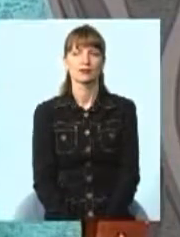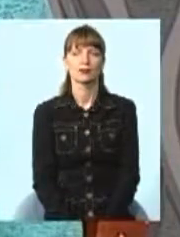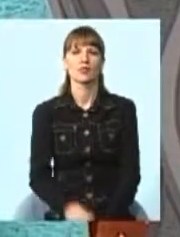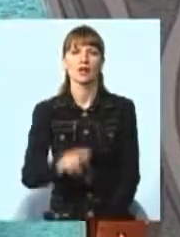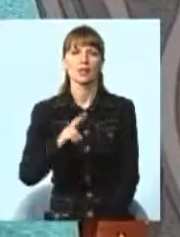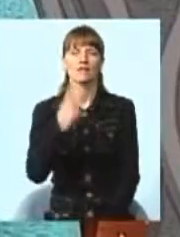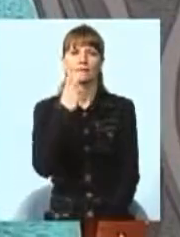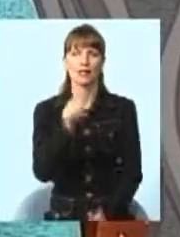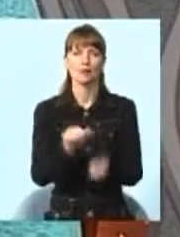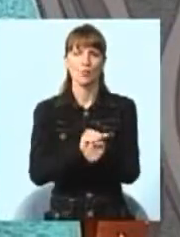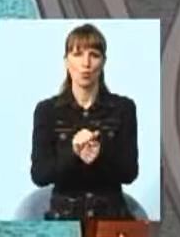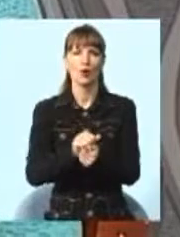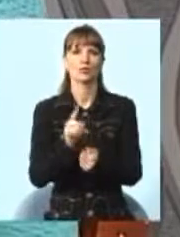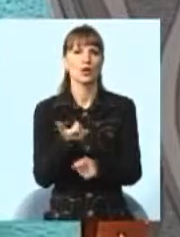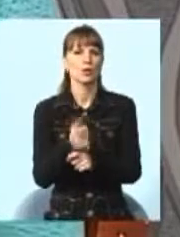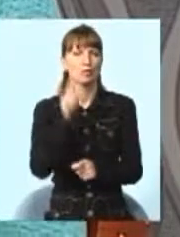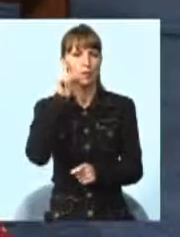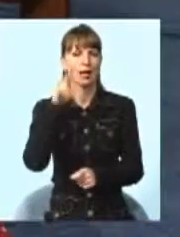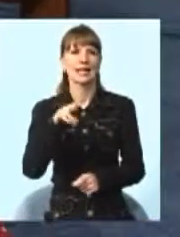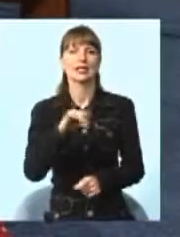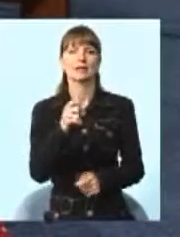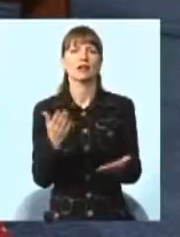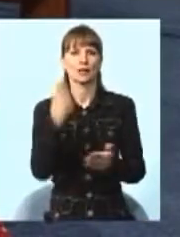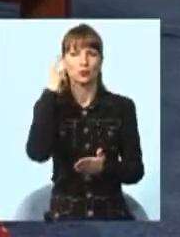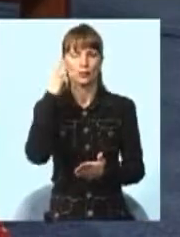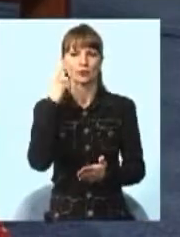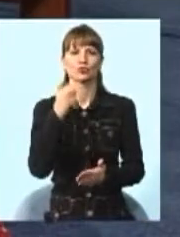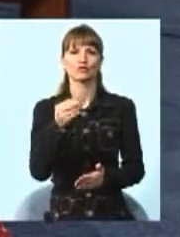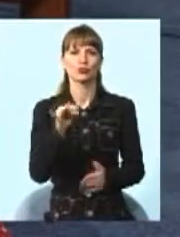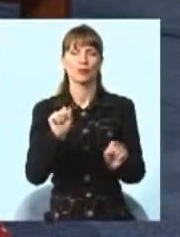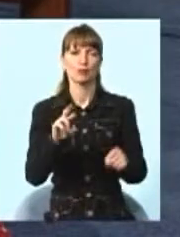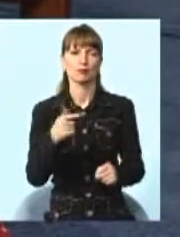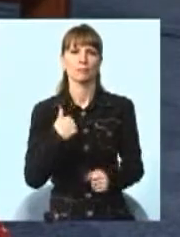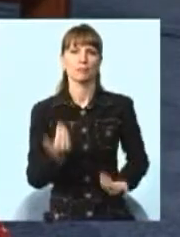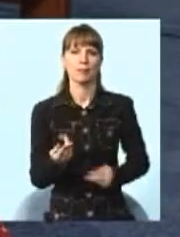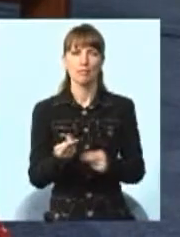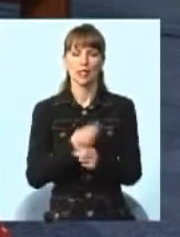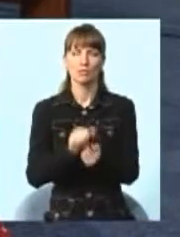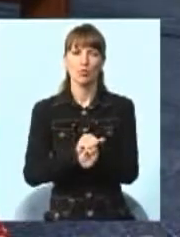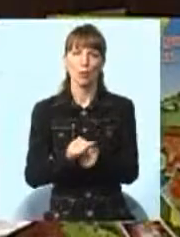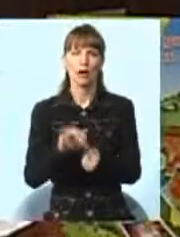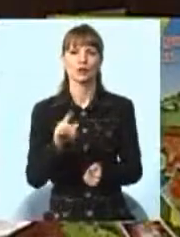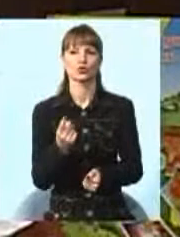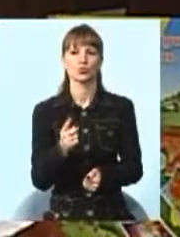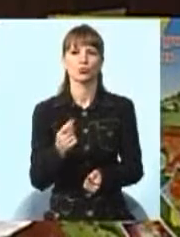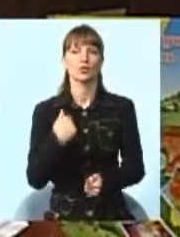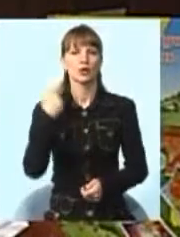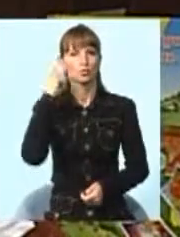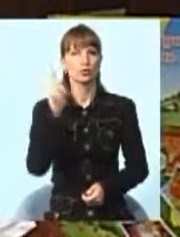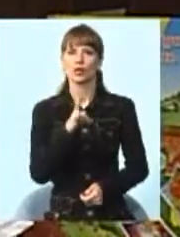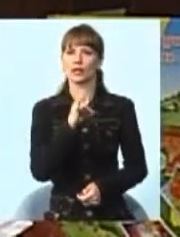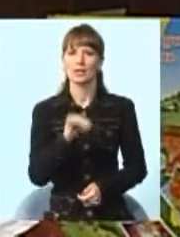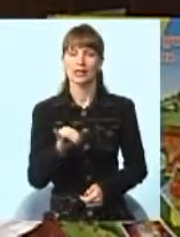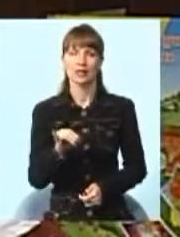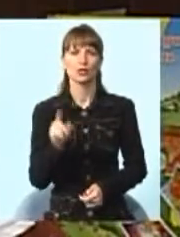Як бачимо, папір дійсно таки дуже популярний. Лізо, як ти гадаєш, чи змогли б ми прожити без паперу і чому? Мені здається, що ні,